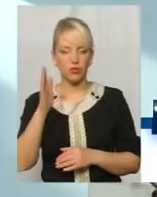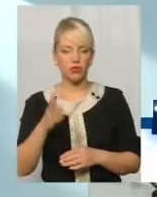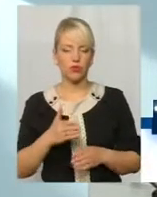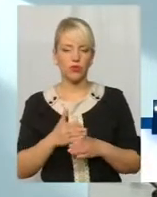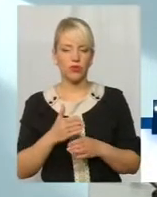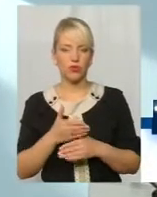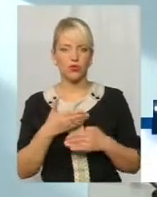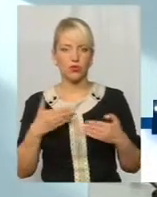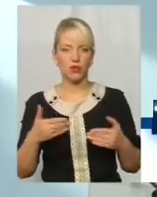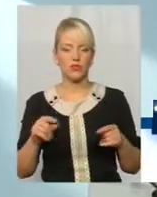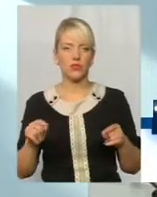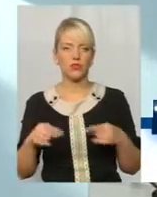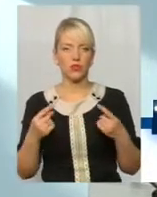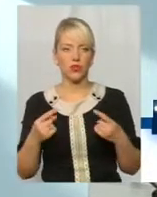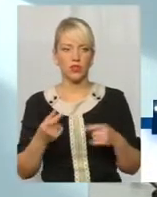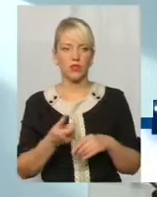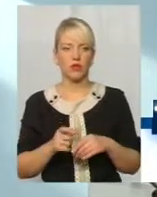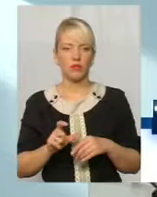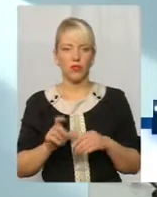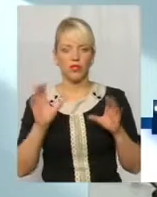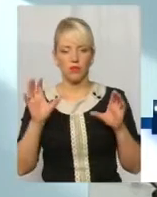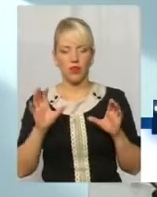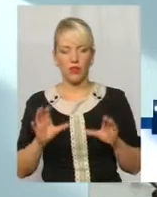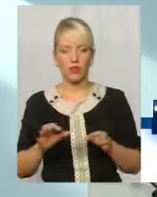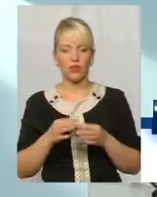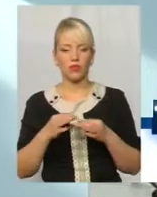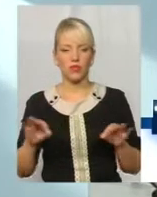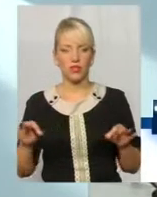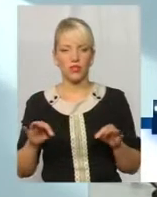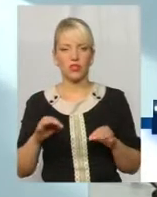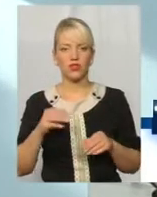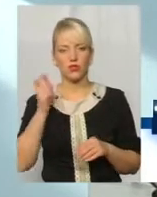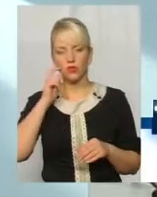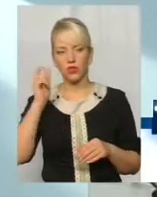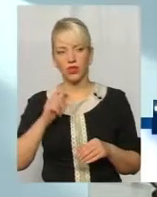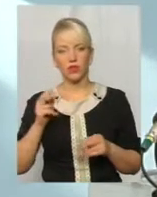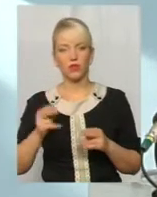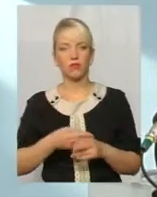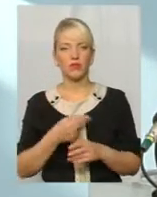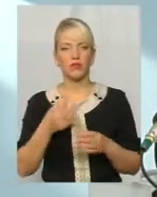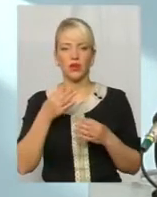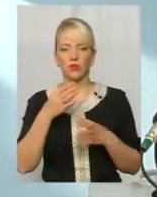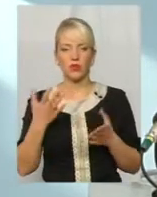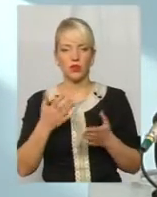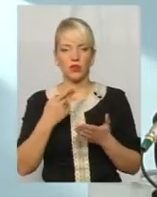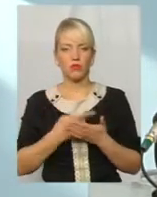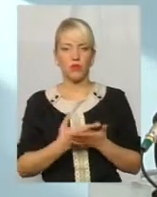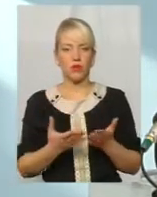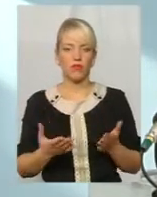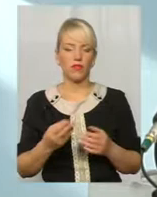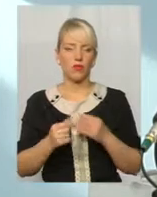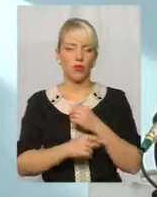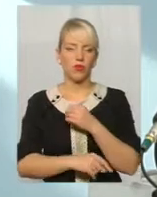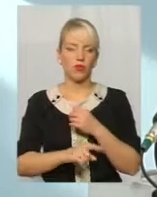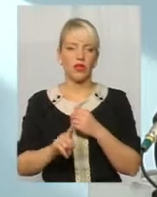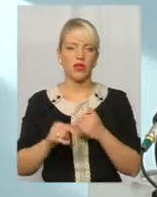нам створити більш правову, більш демократичну країну без якихось проявів корупції, ті, які на